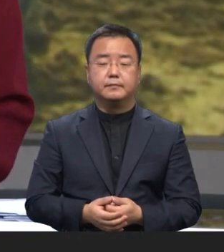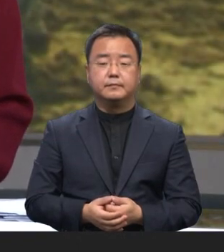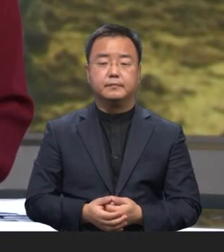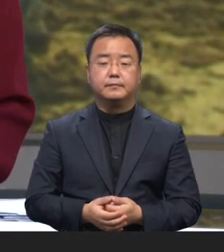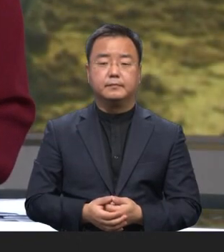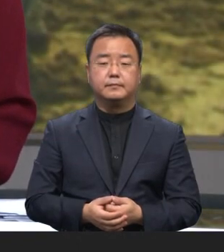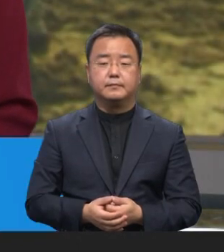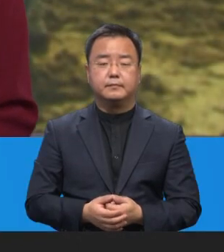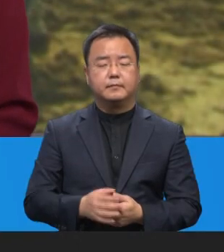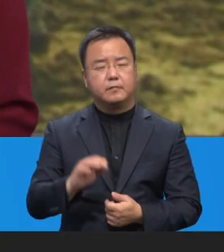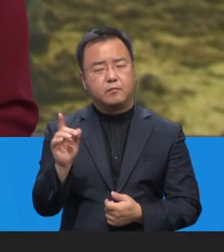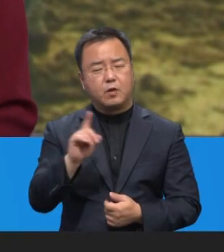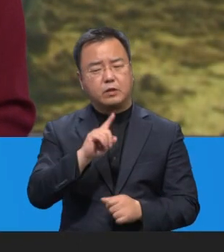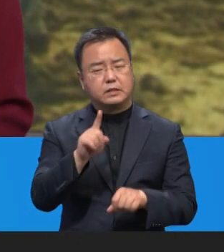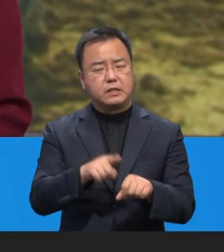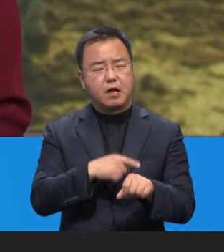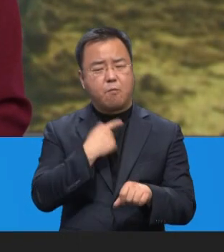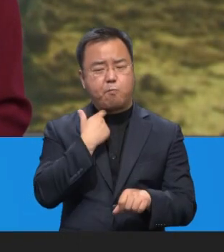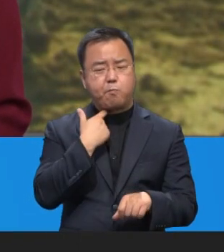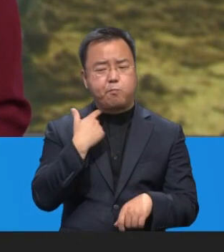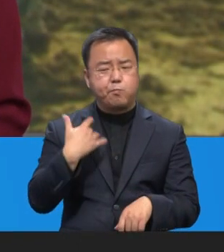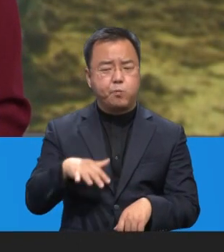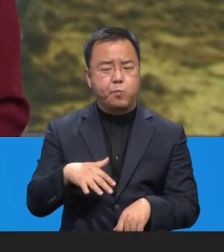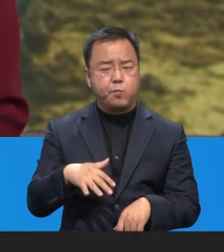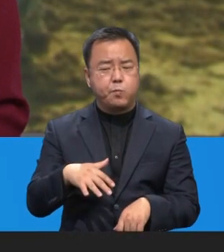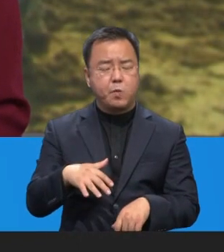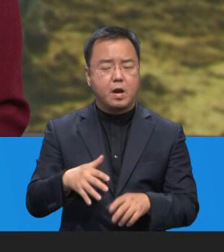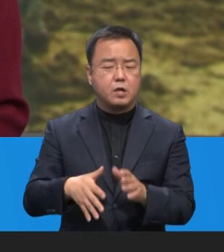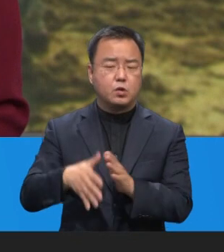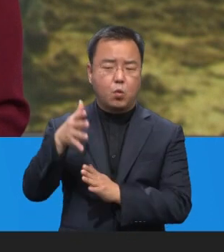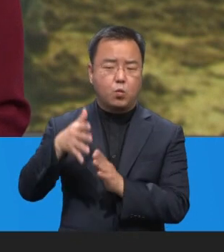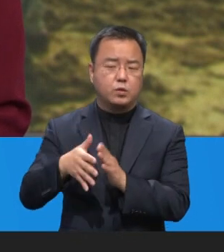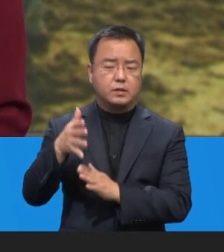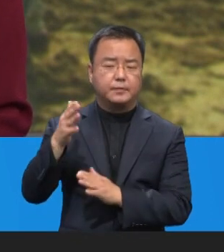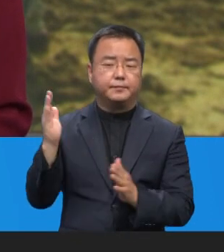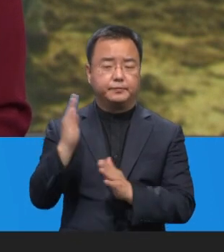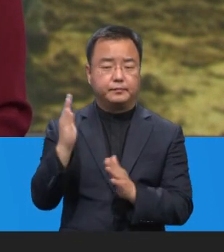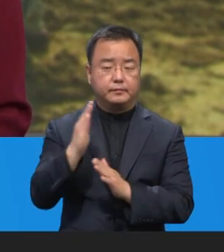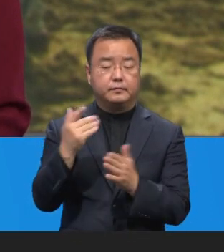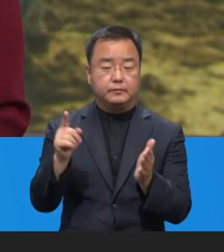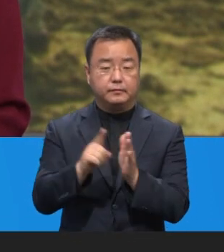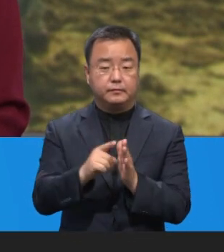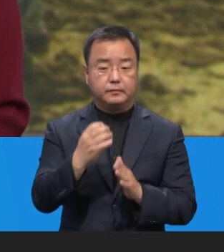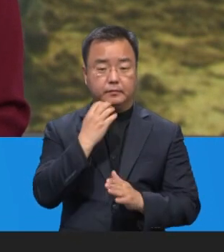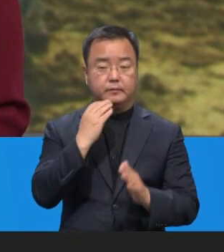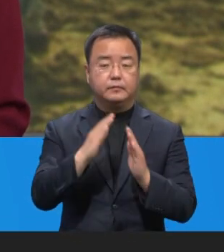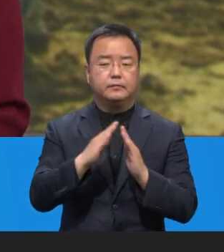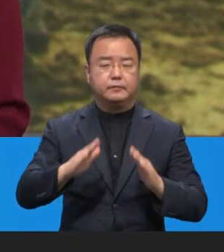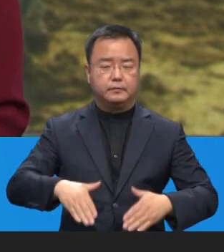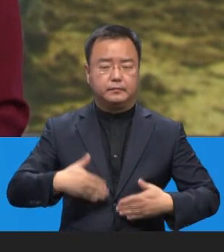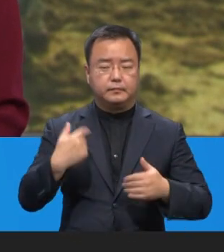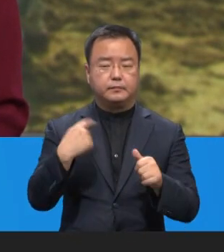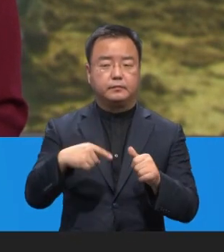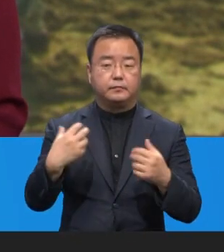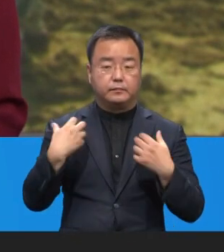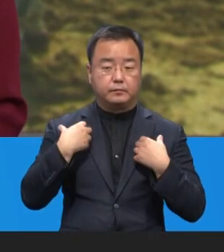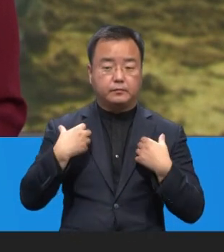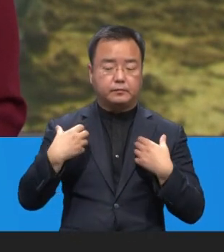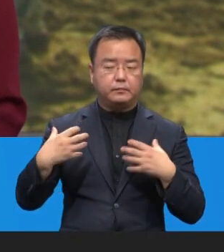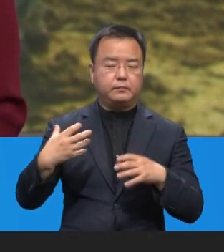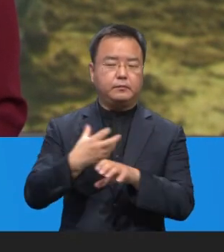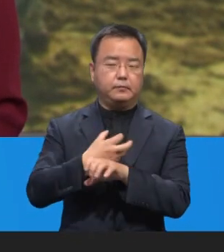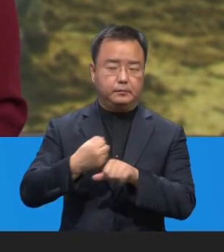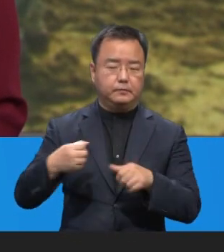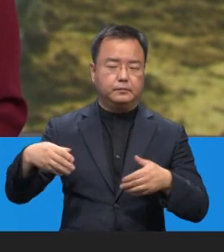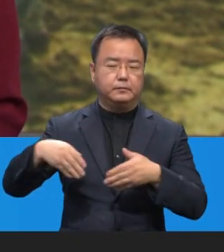네, 좀처럼 자연을 경험해 볼 기회가 없는 도시의 학생들을 위해서 서울과 전남 교육청이 손을 잡았습니다. 서울